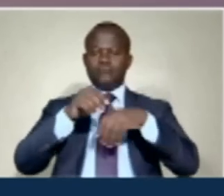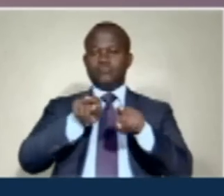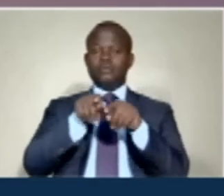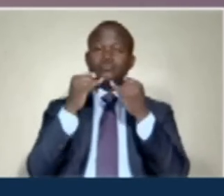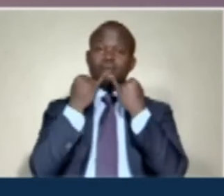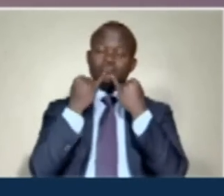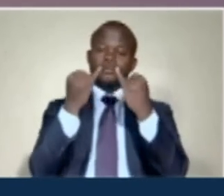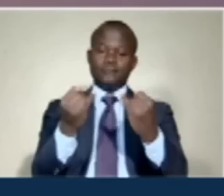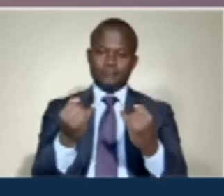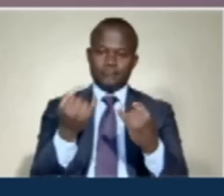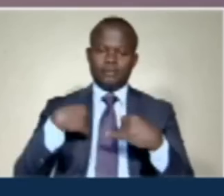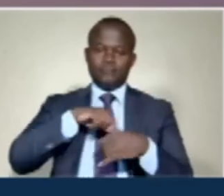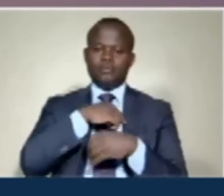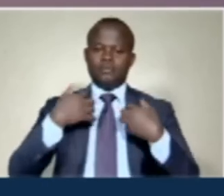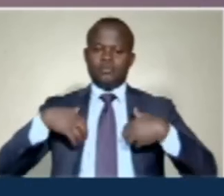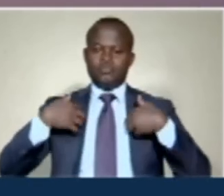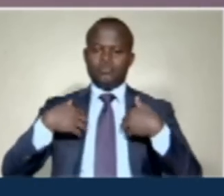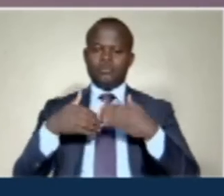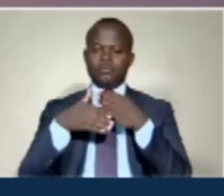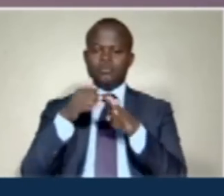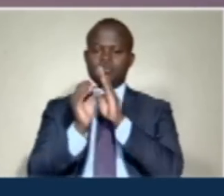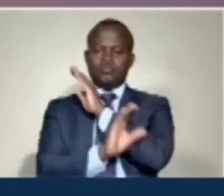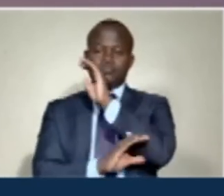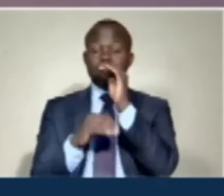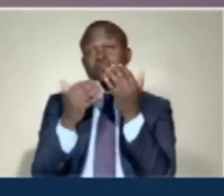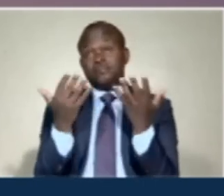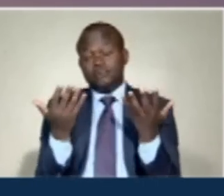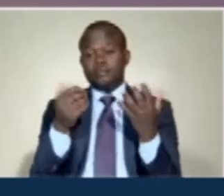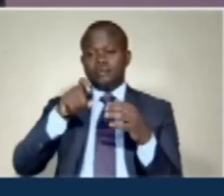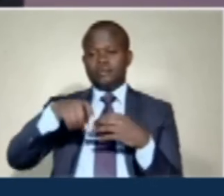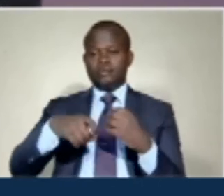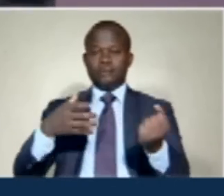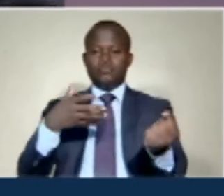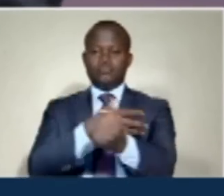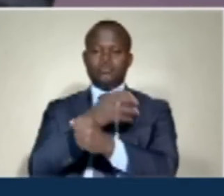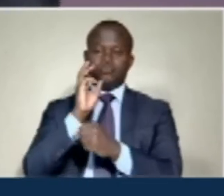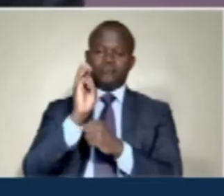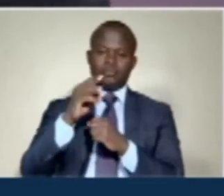nabikubwiye. Dushishikajwe no kubaka igihugu, bityo rero dukeneye amikoro